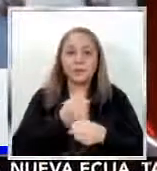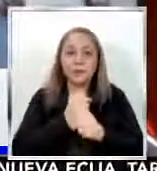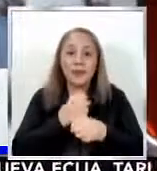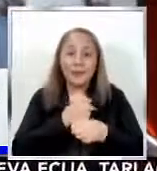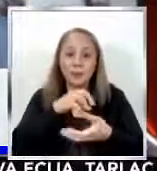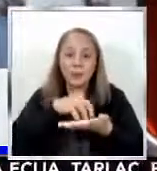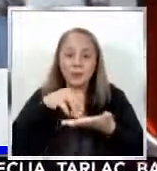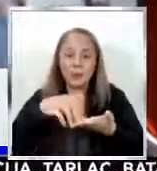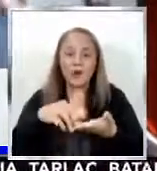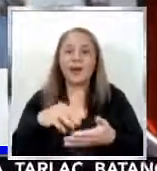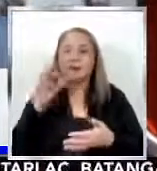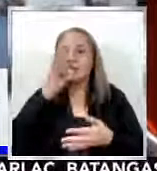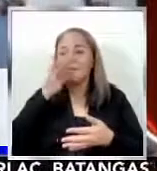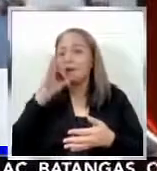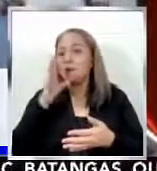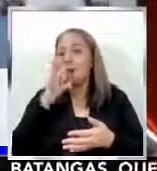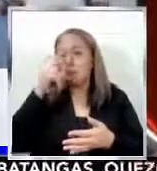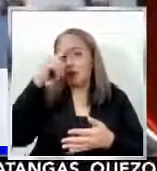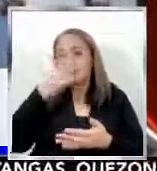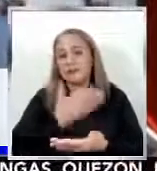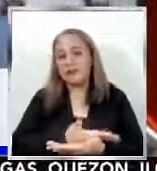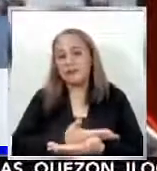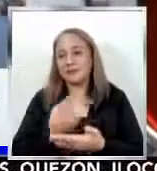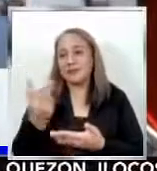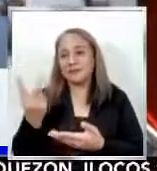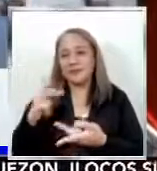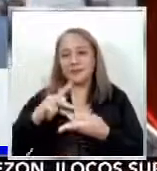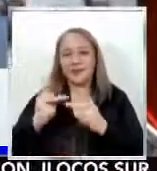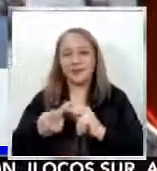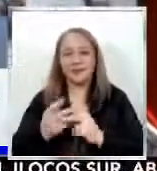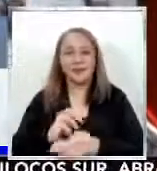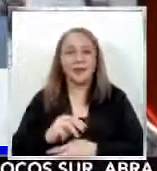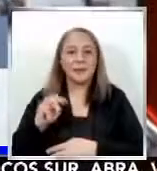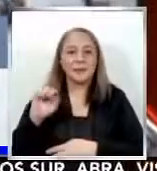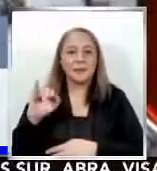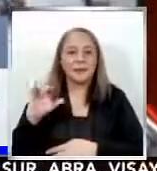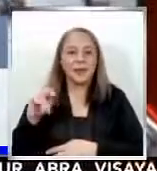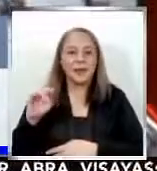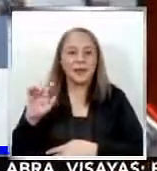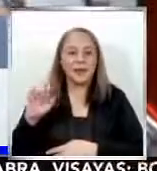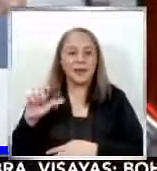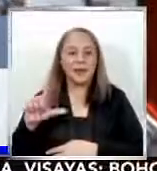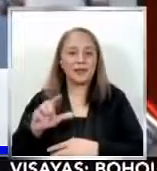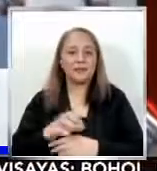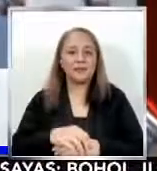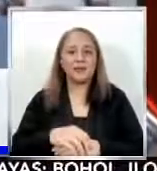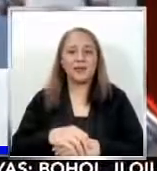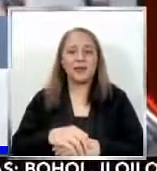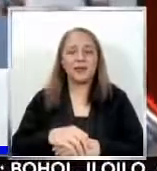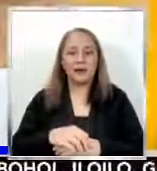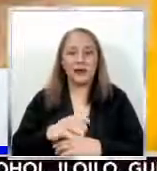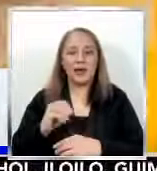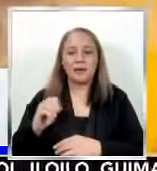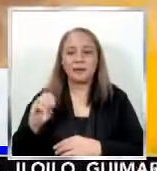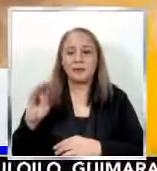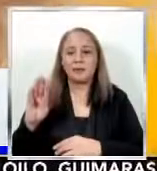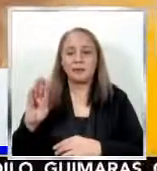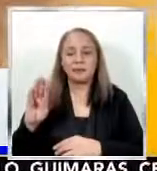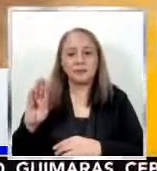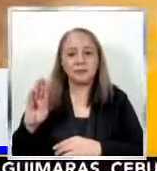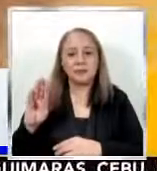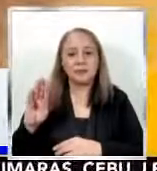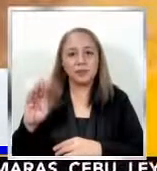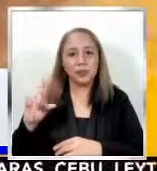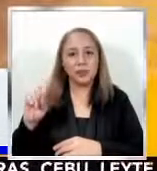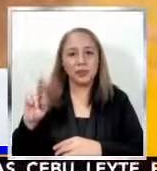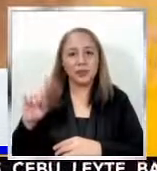Phil-Am mother and son baking tandem na sina Michael Mike Williams at Lourdes Arceo Williams. Pero alam nyo